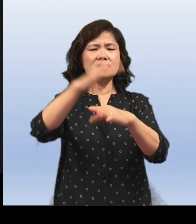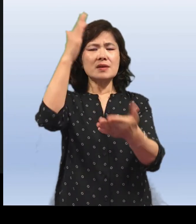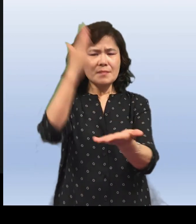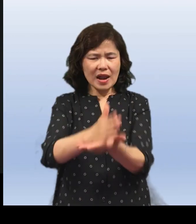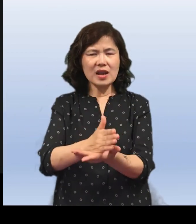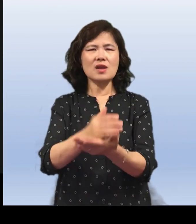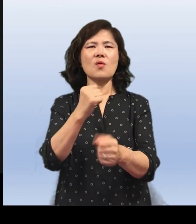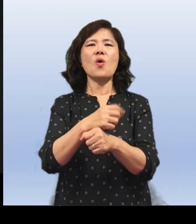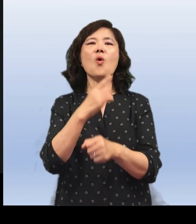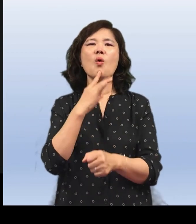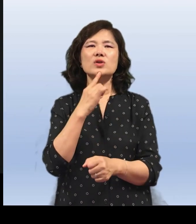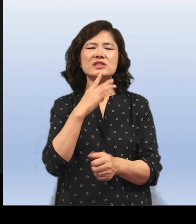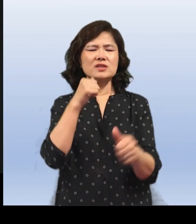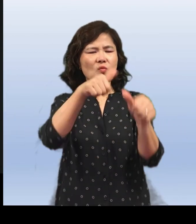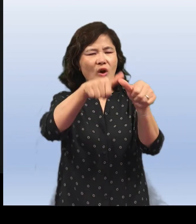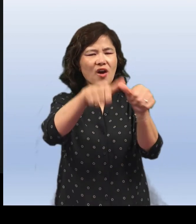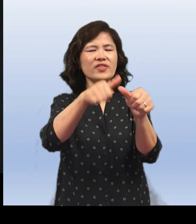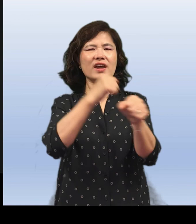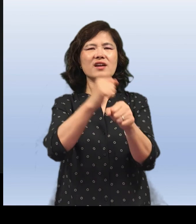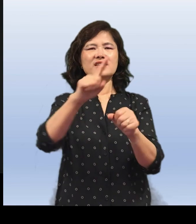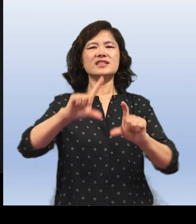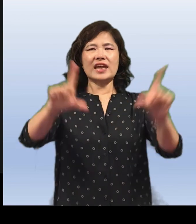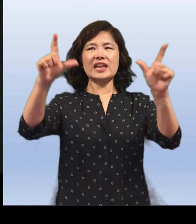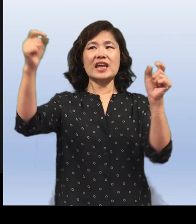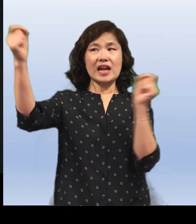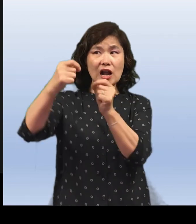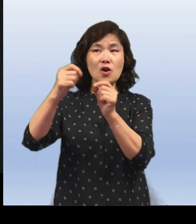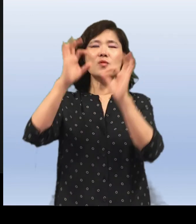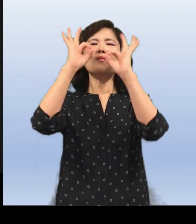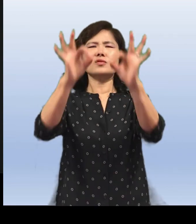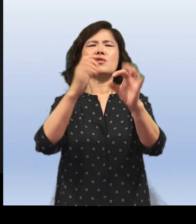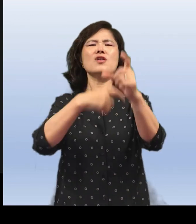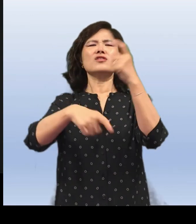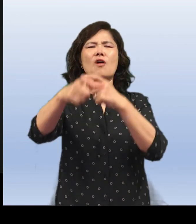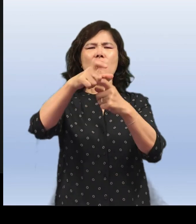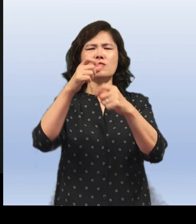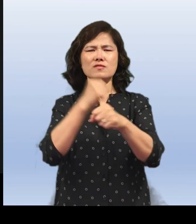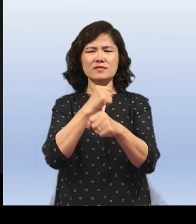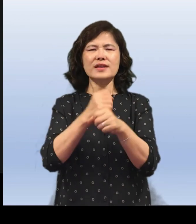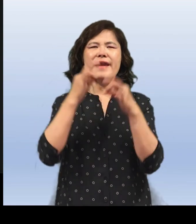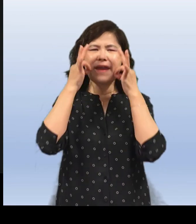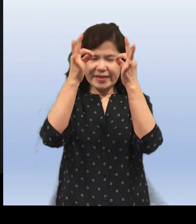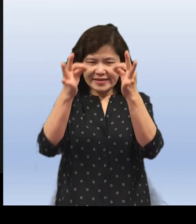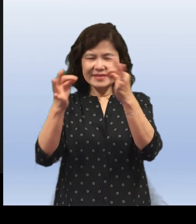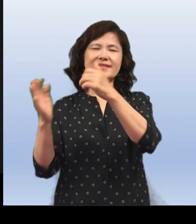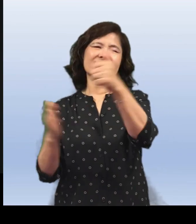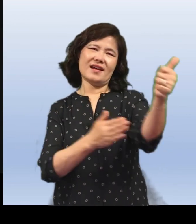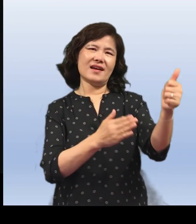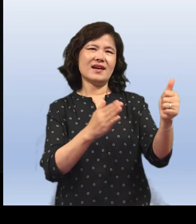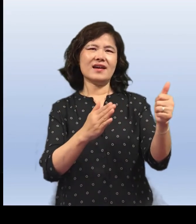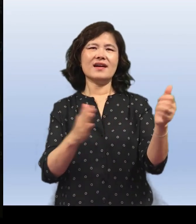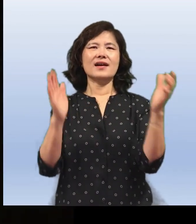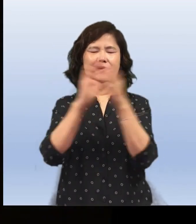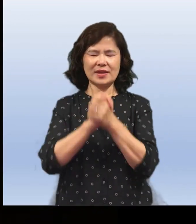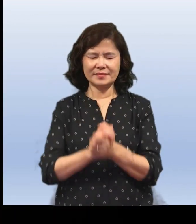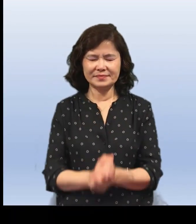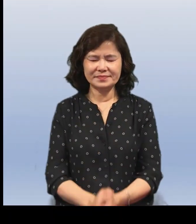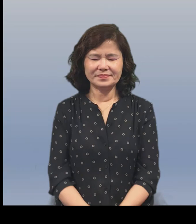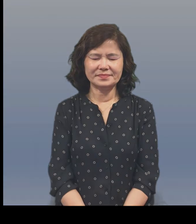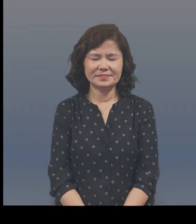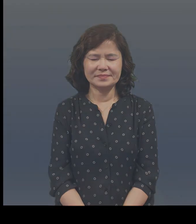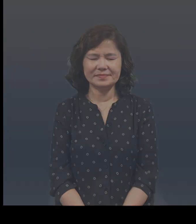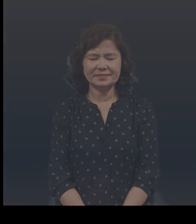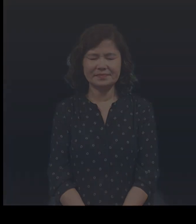말고 오직 권하여 그날이 가까움을 볼수록 더욱 그리하자. 아멘. 기도하겠습니다.